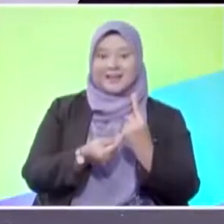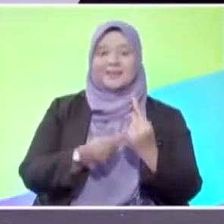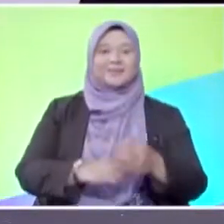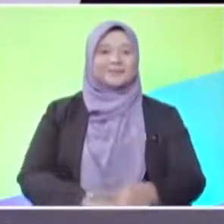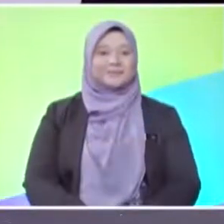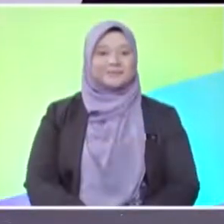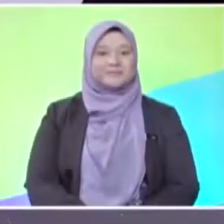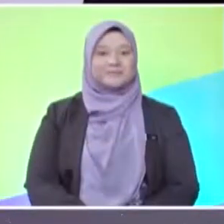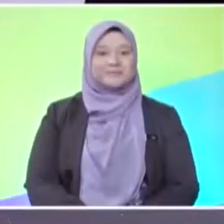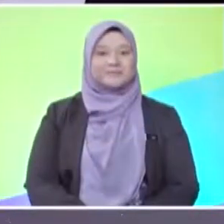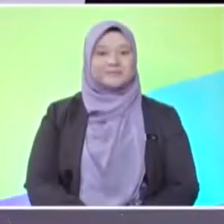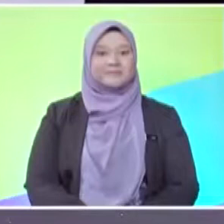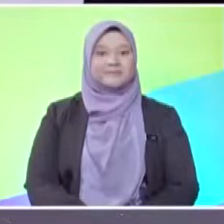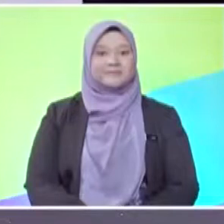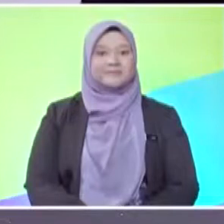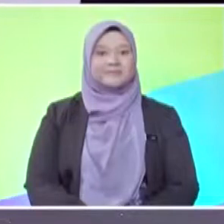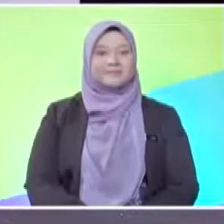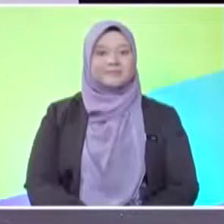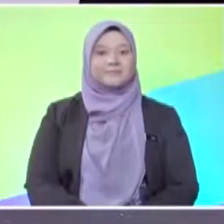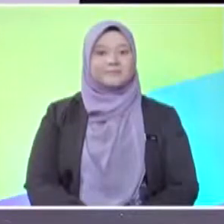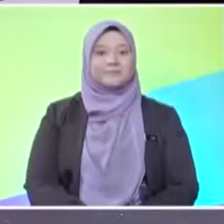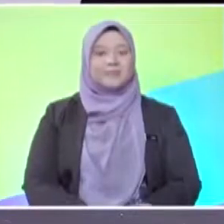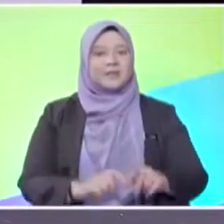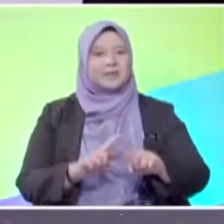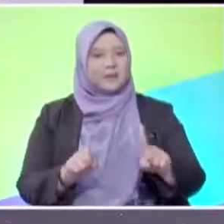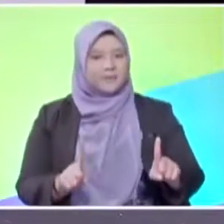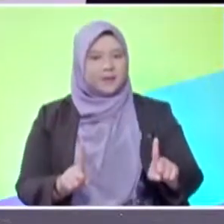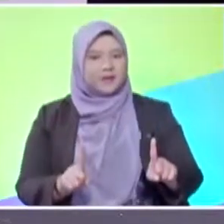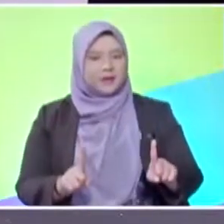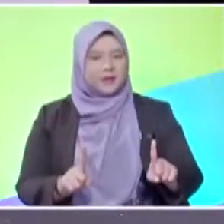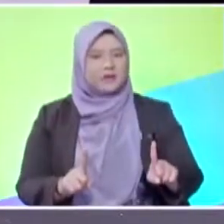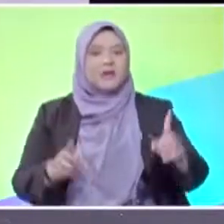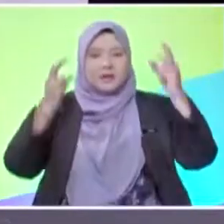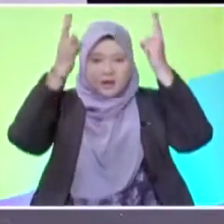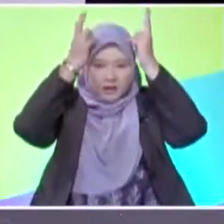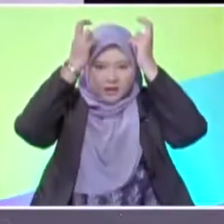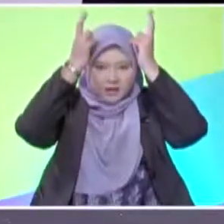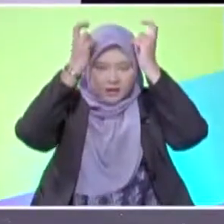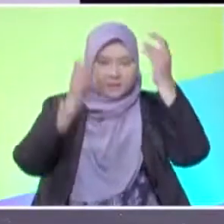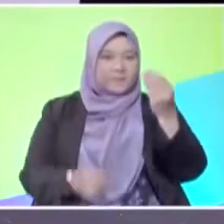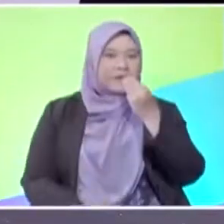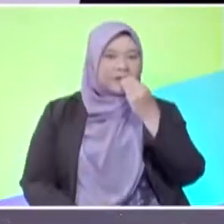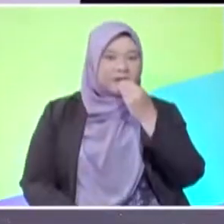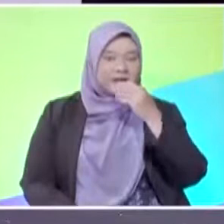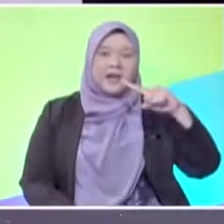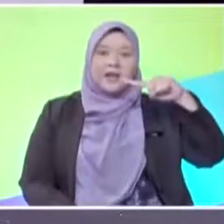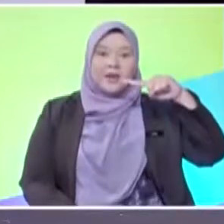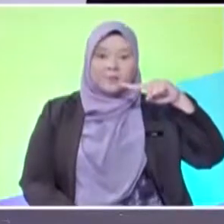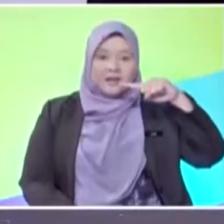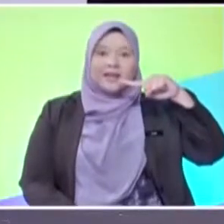tapi I Say makan lupa itulah sirih bisa tapi kan